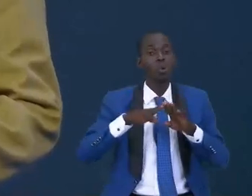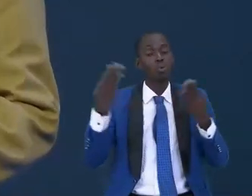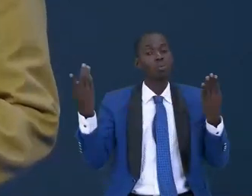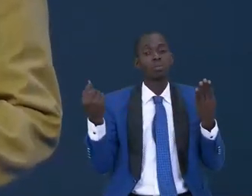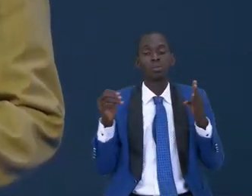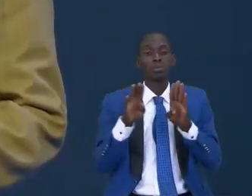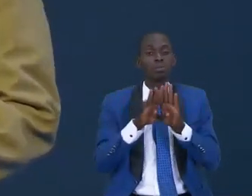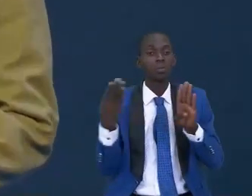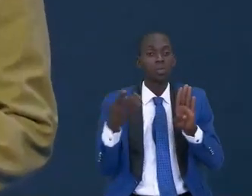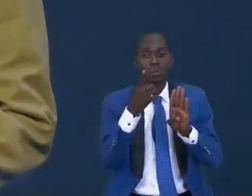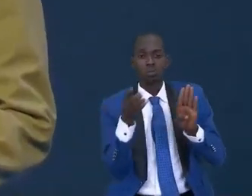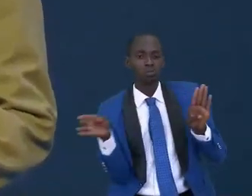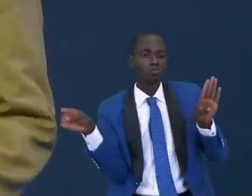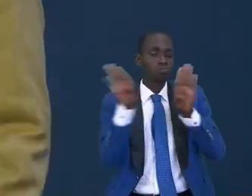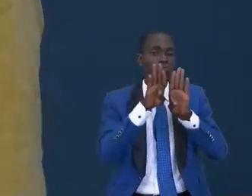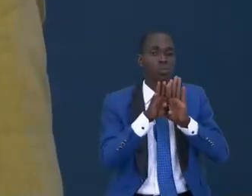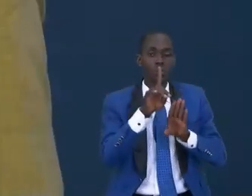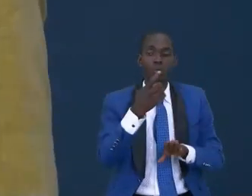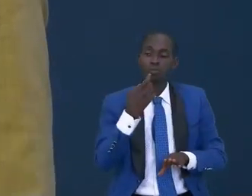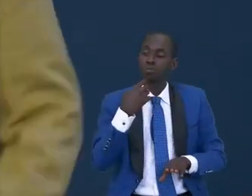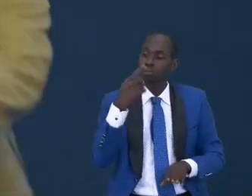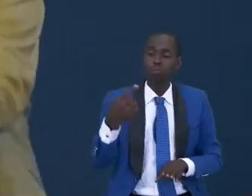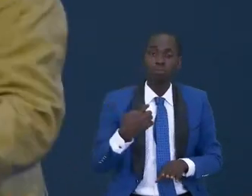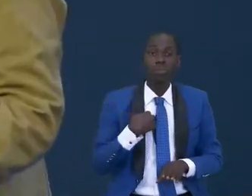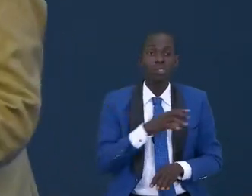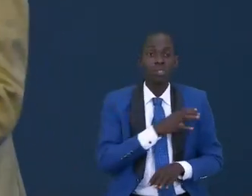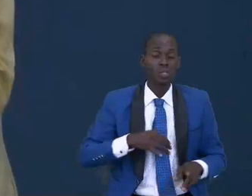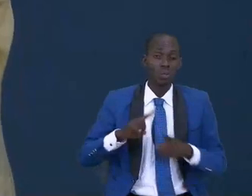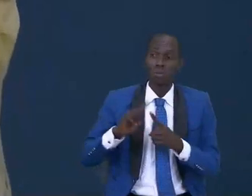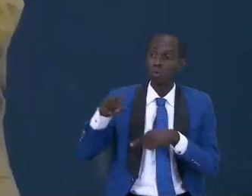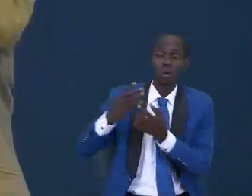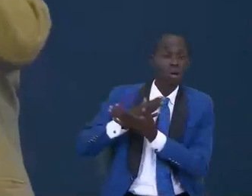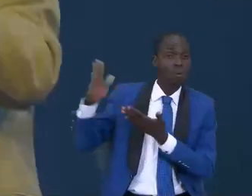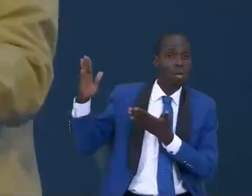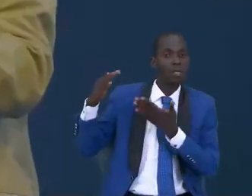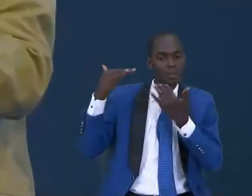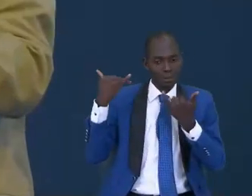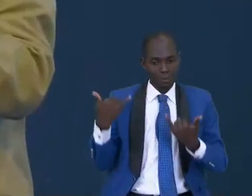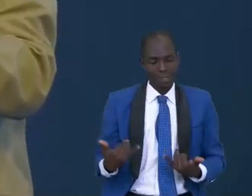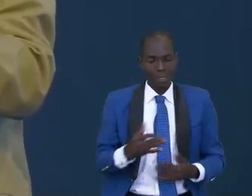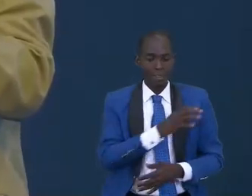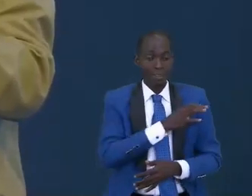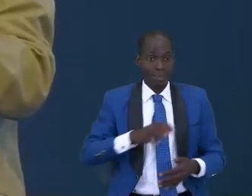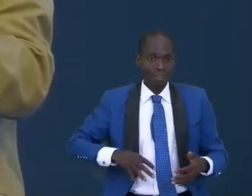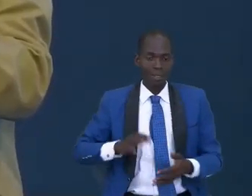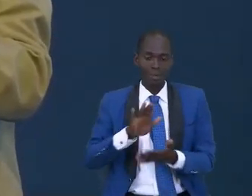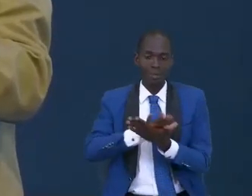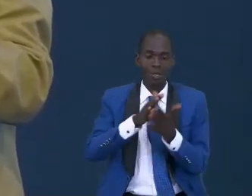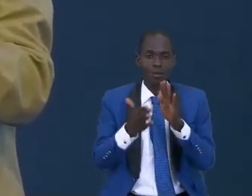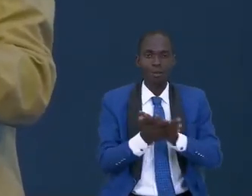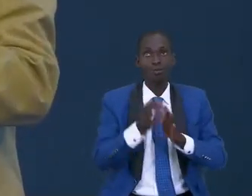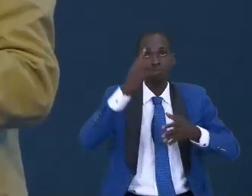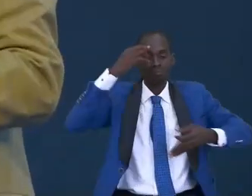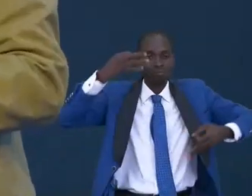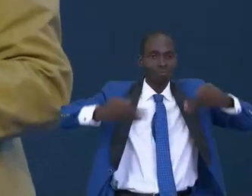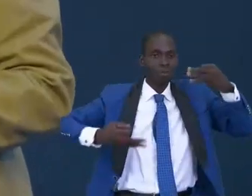m'as repoussé, tu m'as refusé, tu m'as dit, va-t'en. Et maintenant, il va s'asseoir